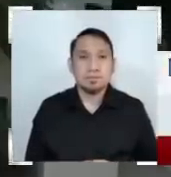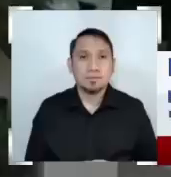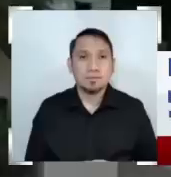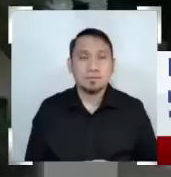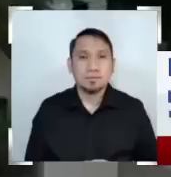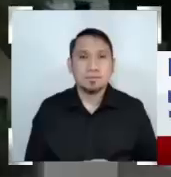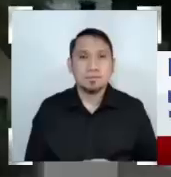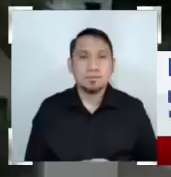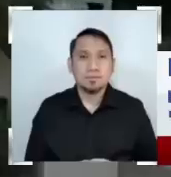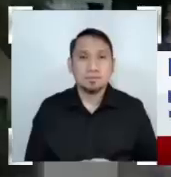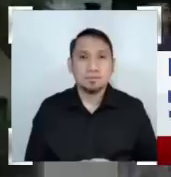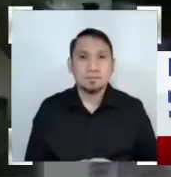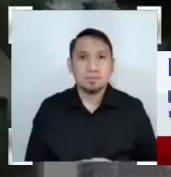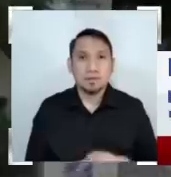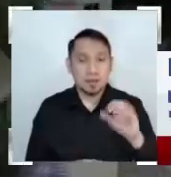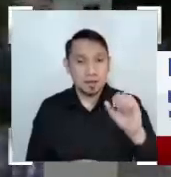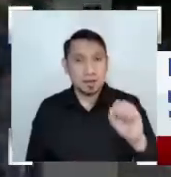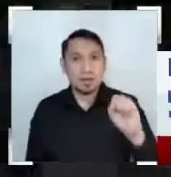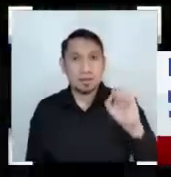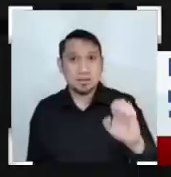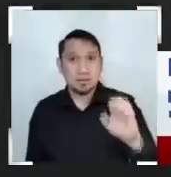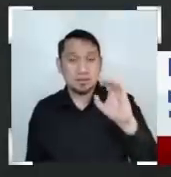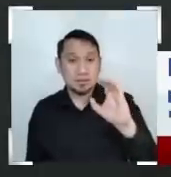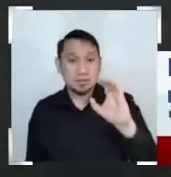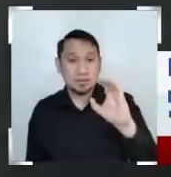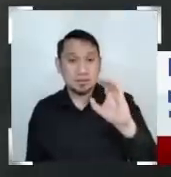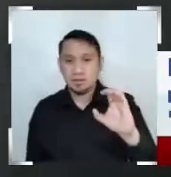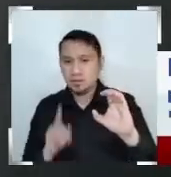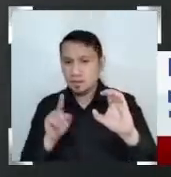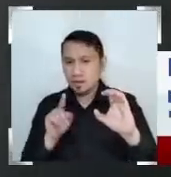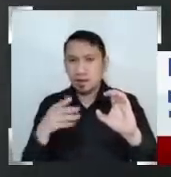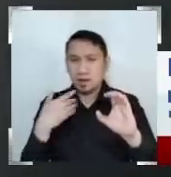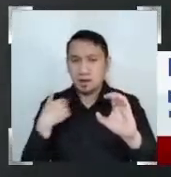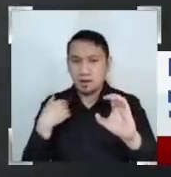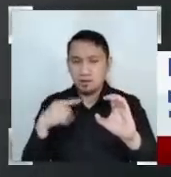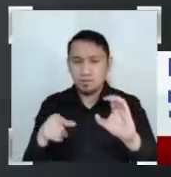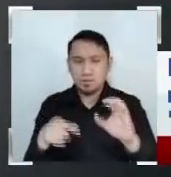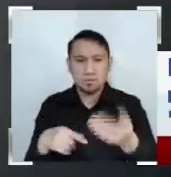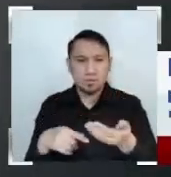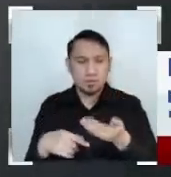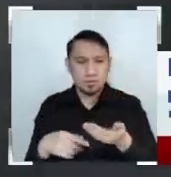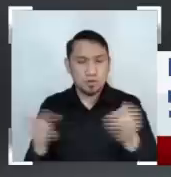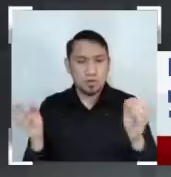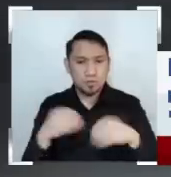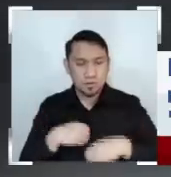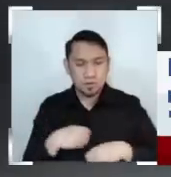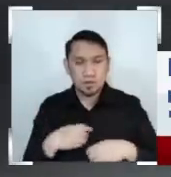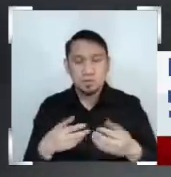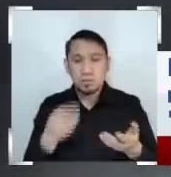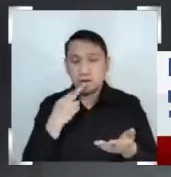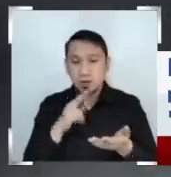Natunugan daw ng Securities and Exchange Commission o SEC na lulutang sa kanilang opisina para magparehistro ng bagong kumpanya ang